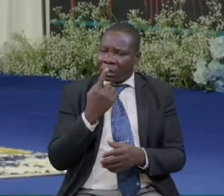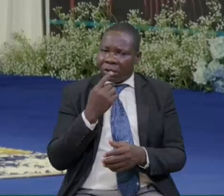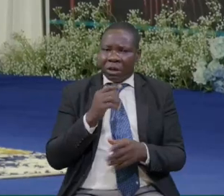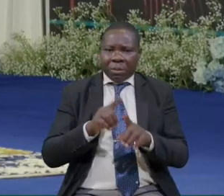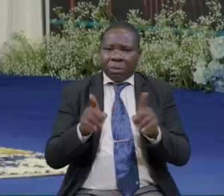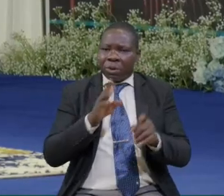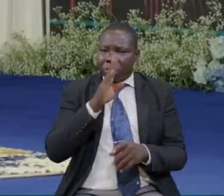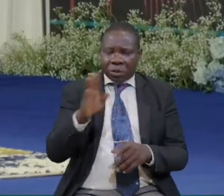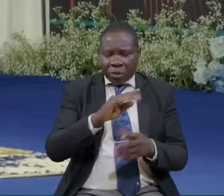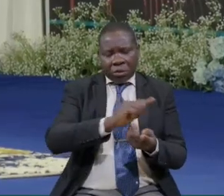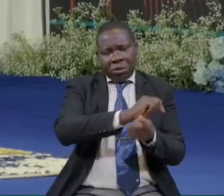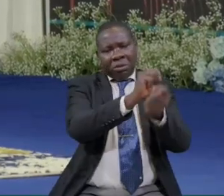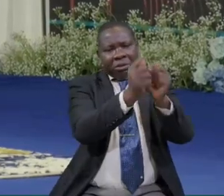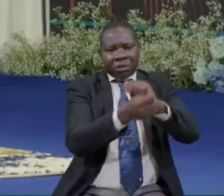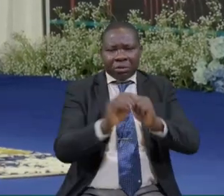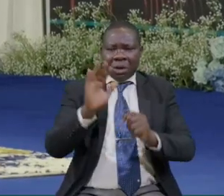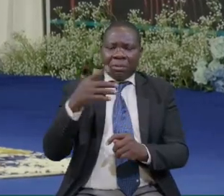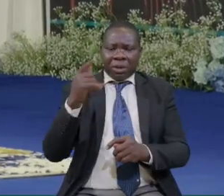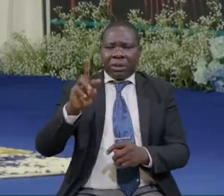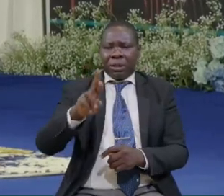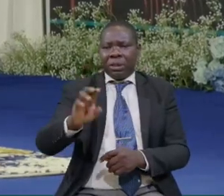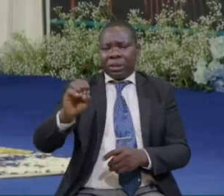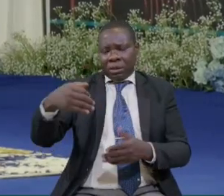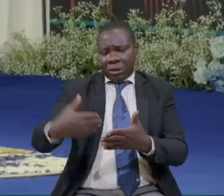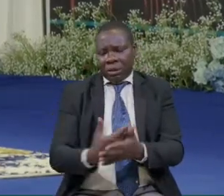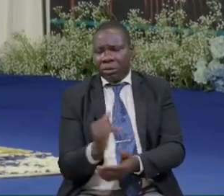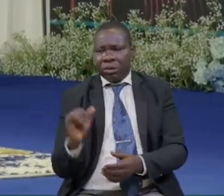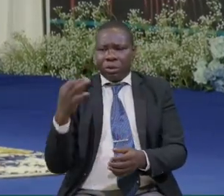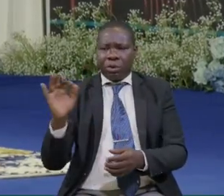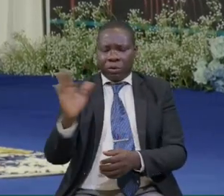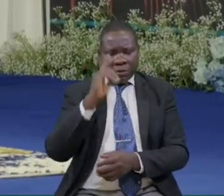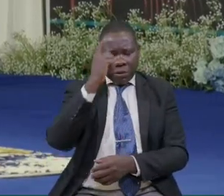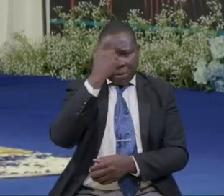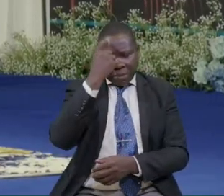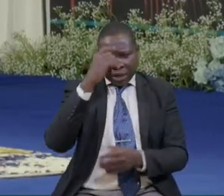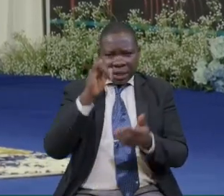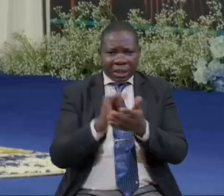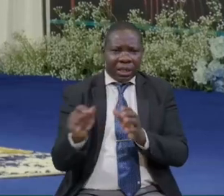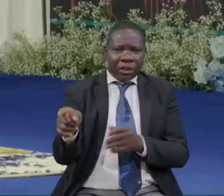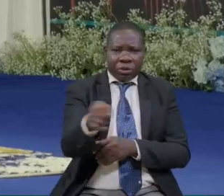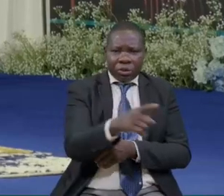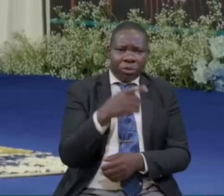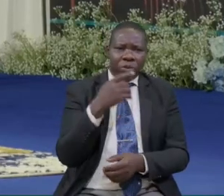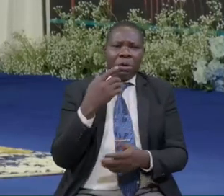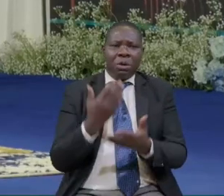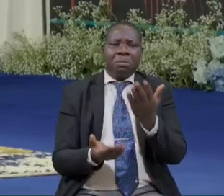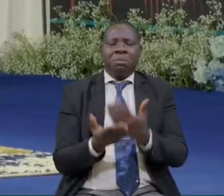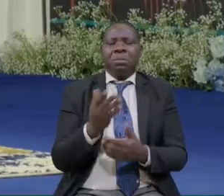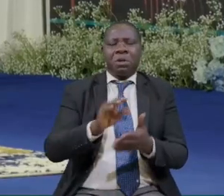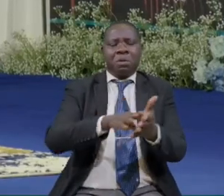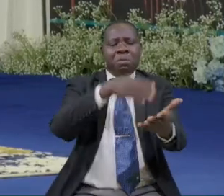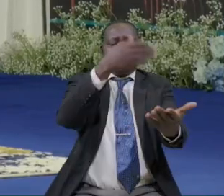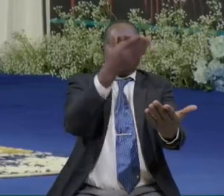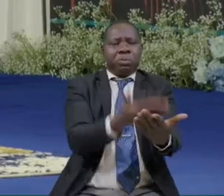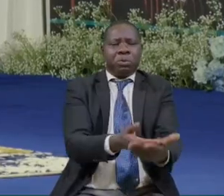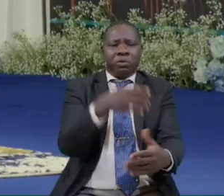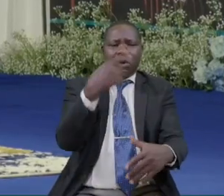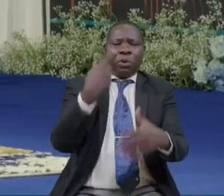soyez transformés par le renouvellement de l'intelligence, afin que vous discerniez quelle est